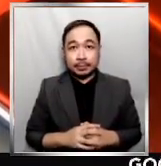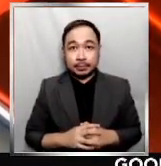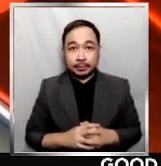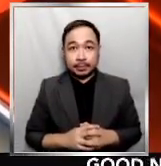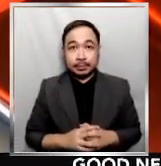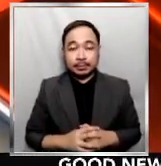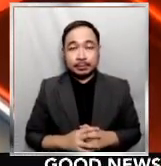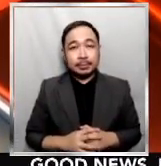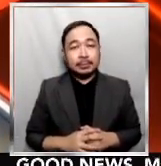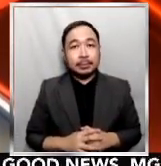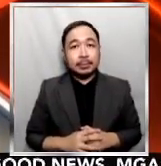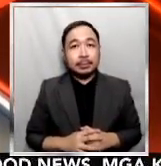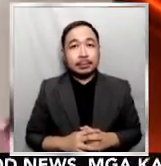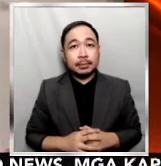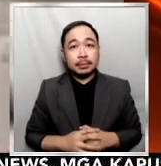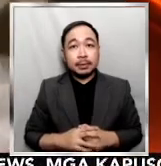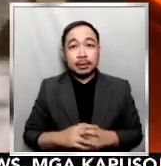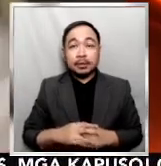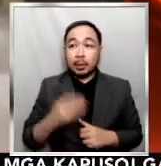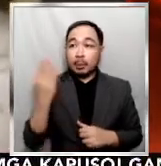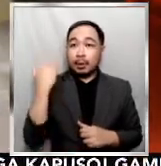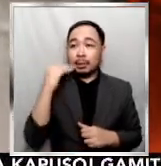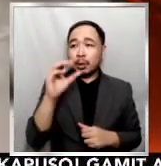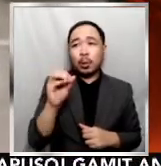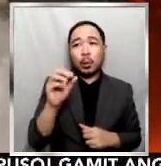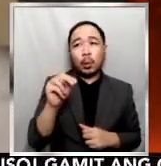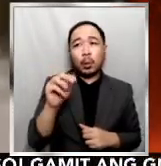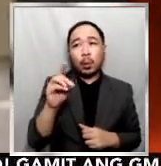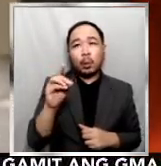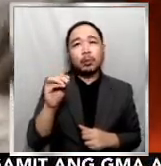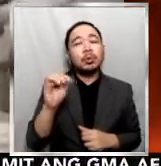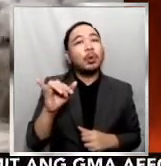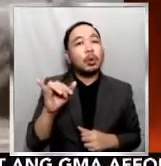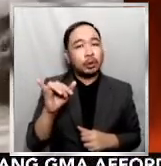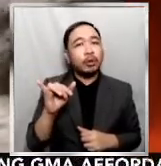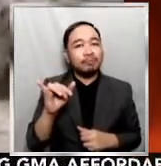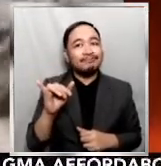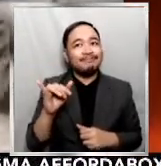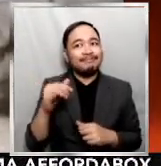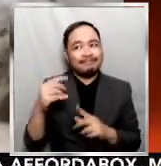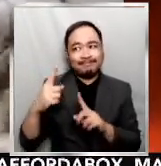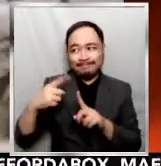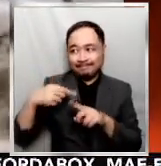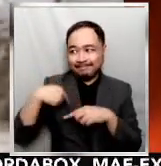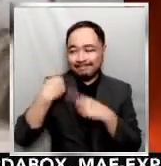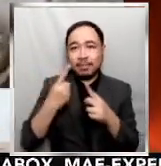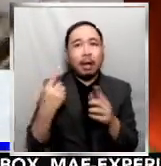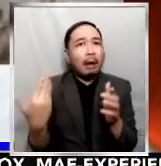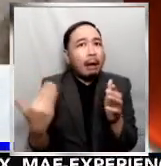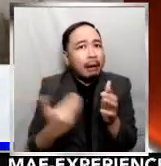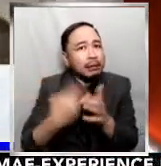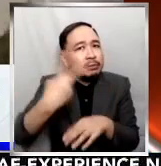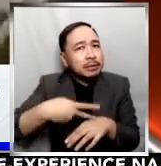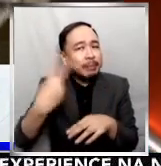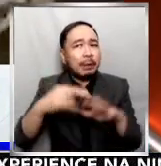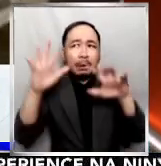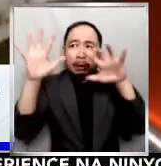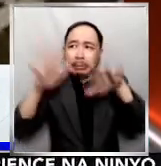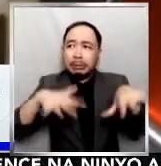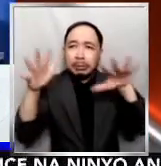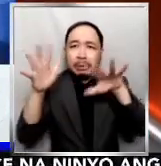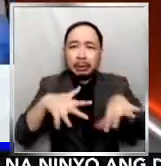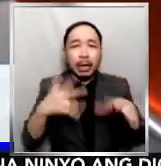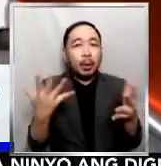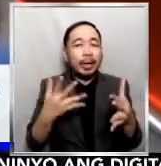Mula nang tumama ang bagyong Ondoy, noong Martes lang daw muling nakaranas ng ganito kalaking baha ang mga residente ng Sierra Vista Executive